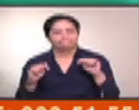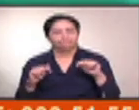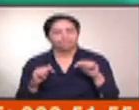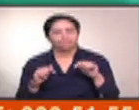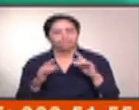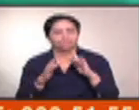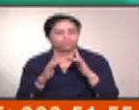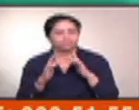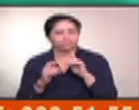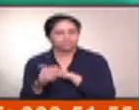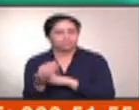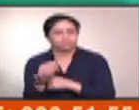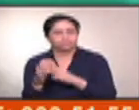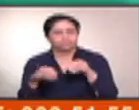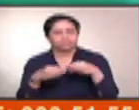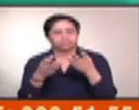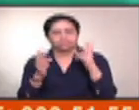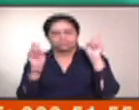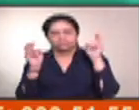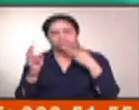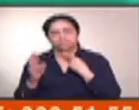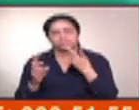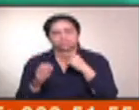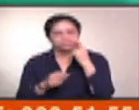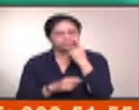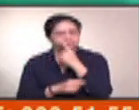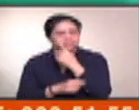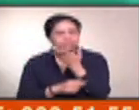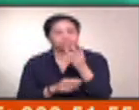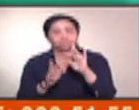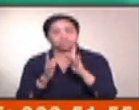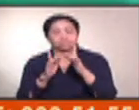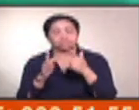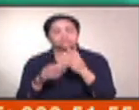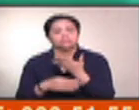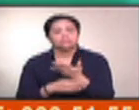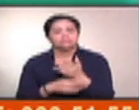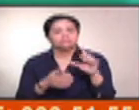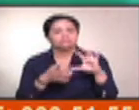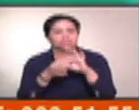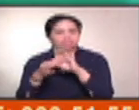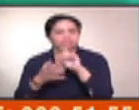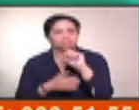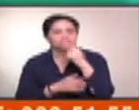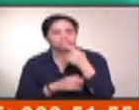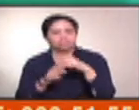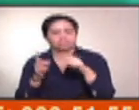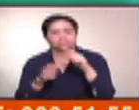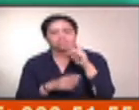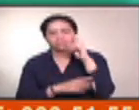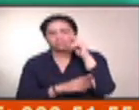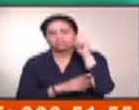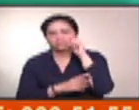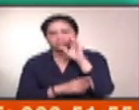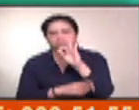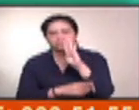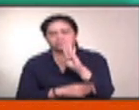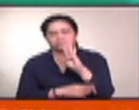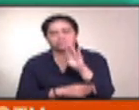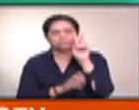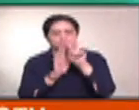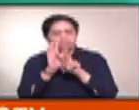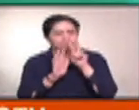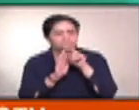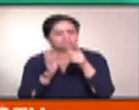Ito na ang netizen power na magbibigay boses at mata sa mga nasa social media. Tinag sa Rafi Tulfo in Action Facebook page ang